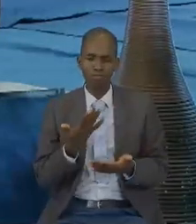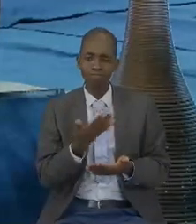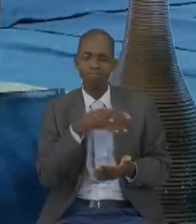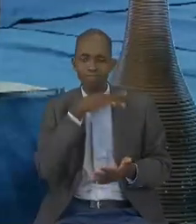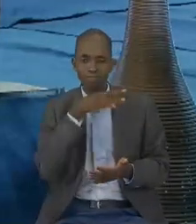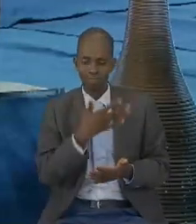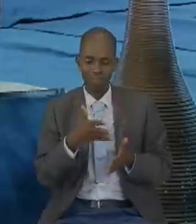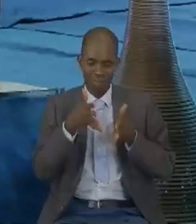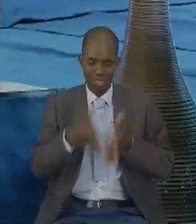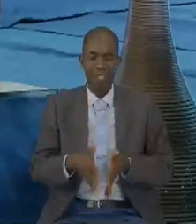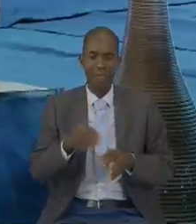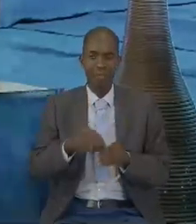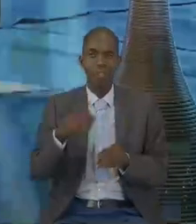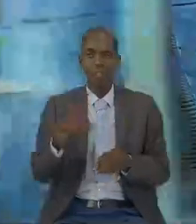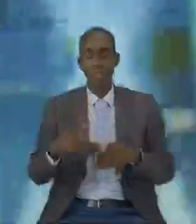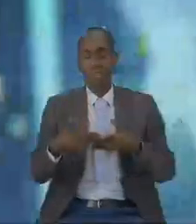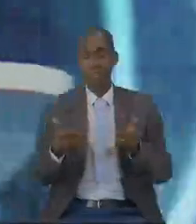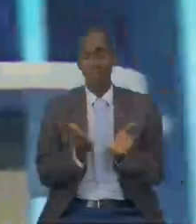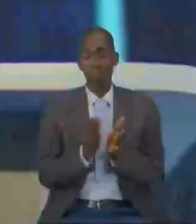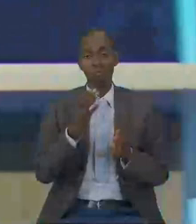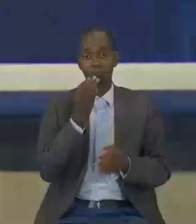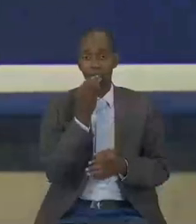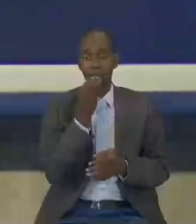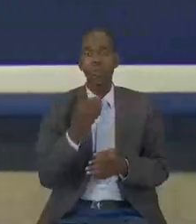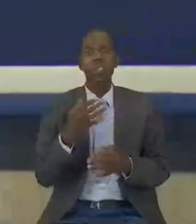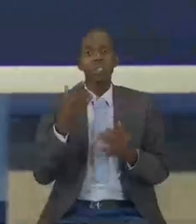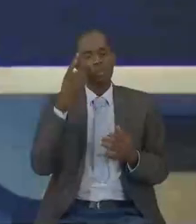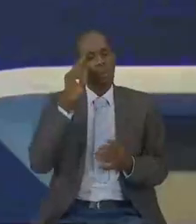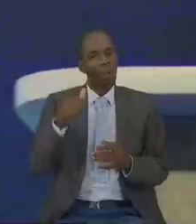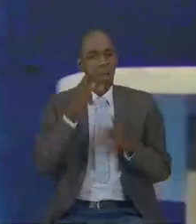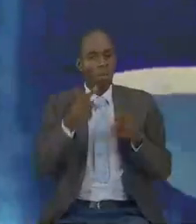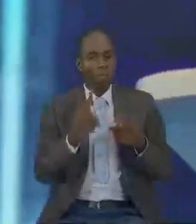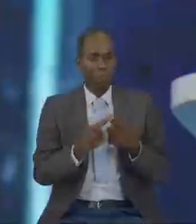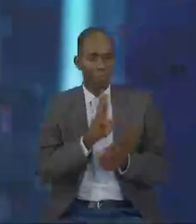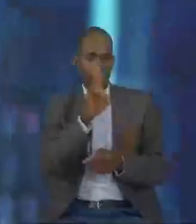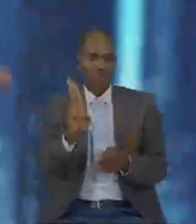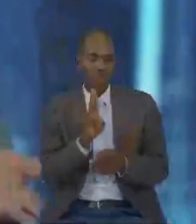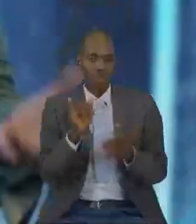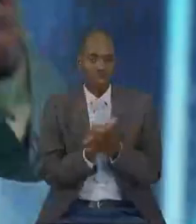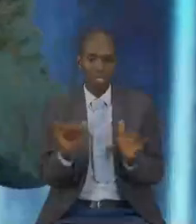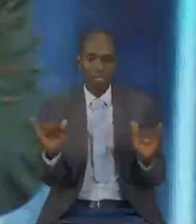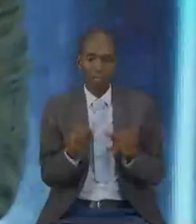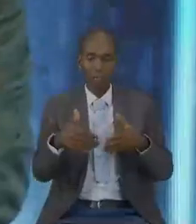Et les choses qui restent pour qu'une autre personne puisse utiliser ce plat